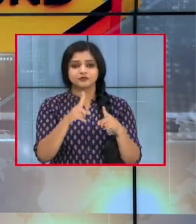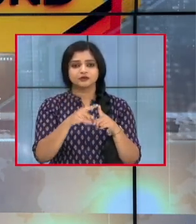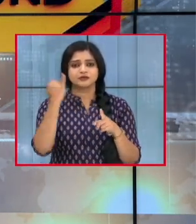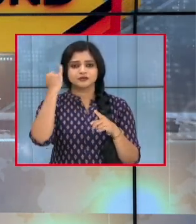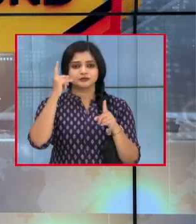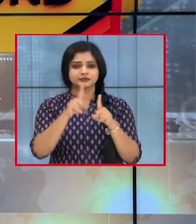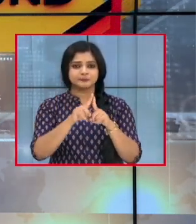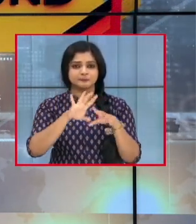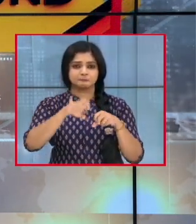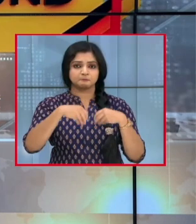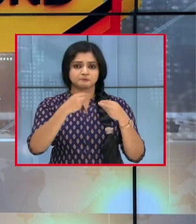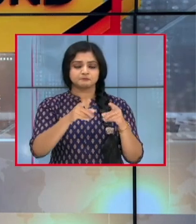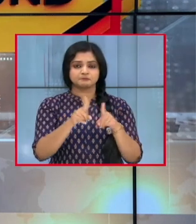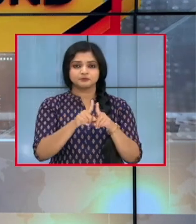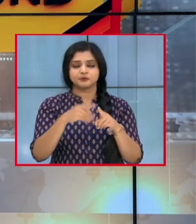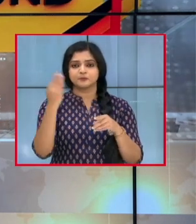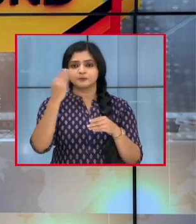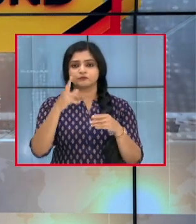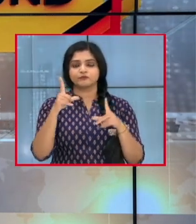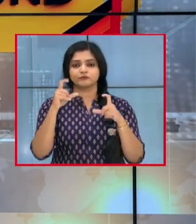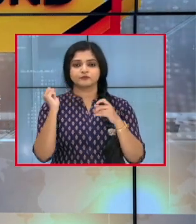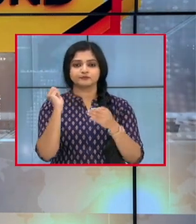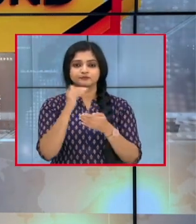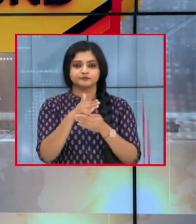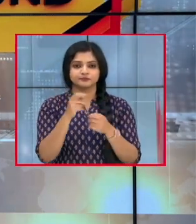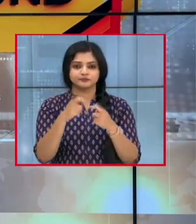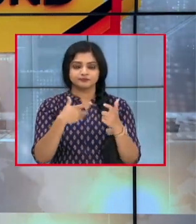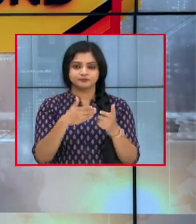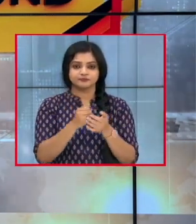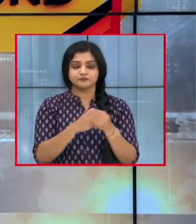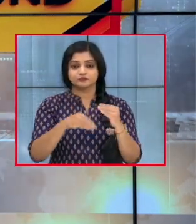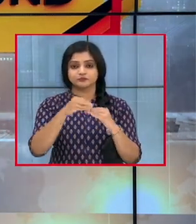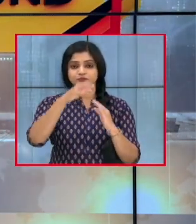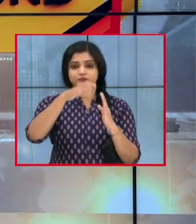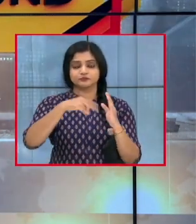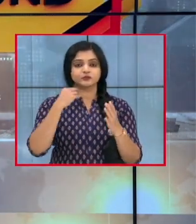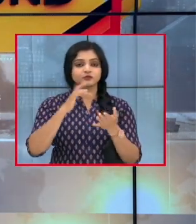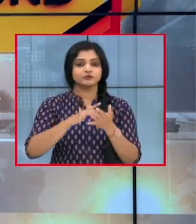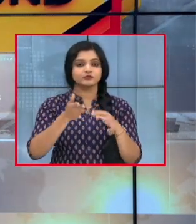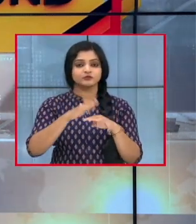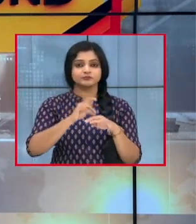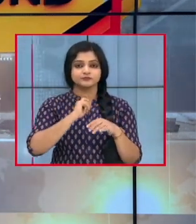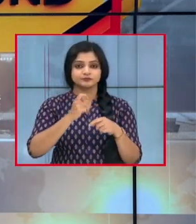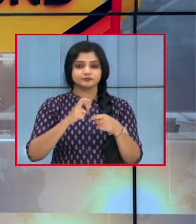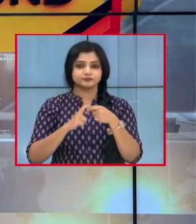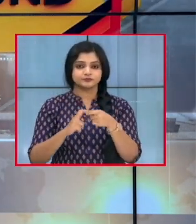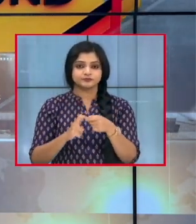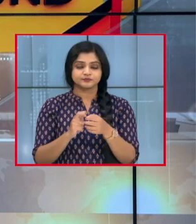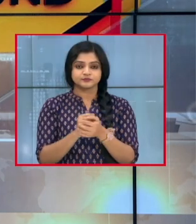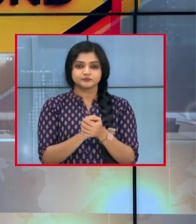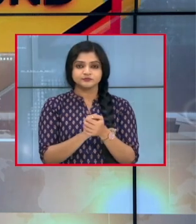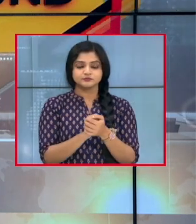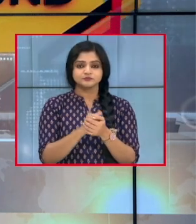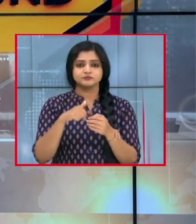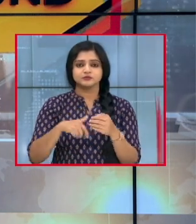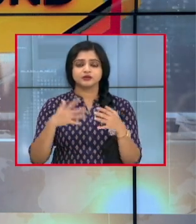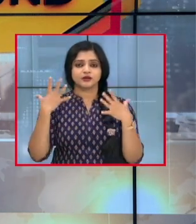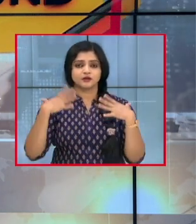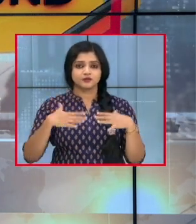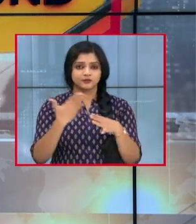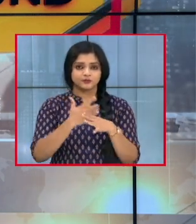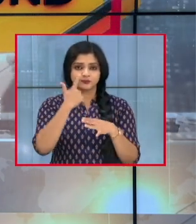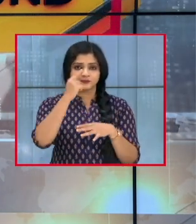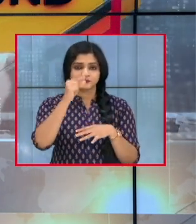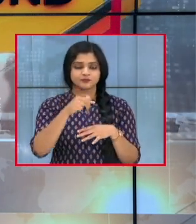ലൈംഗിക ചൂഷണം ചെയ്യുമെന്നുമുള്ള തരത്തിൽ ചിത്രങ്ങൾ അയച്ചത്. എം ജി പ്രതീഷ് ചേരുന്നുണ്ട് തിരുവനന്തപുരത്ത് നിന്ന്. പ്രതീഷ്, ഈ ആരോഗ്യ